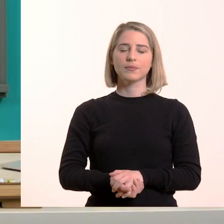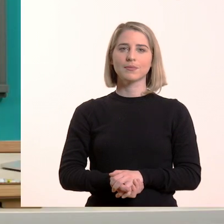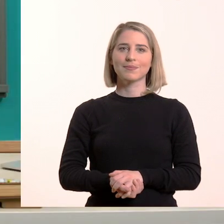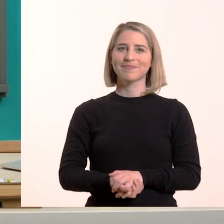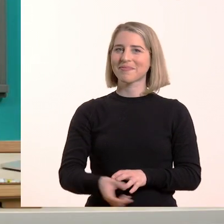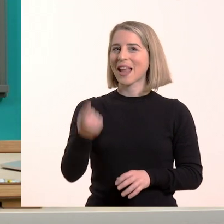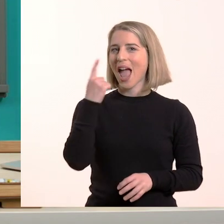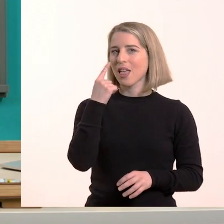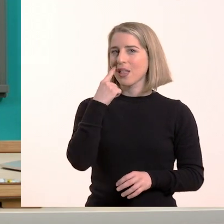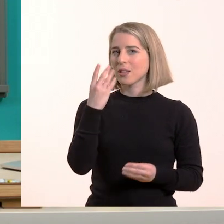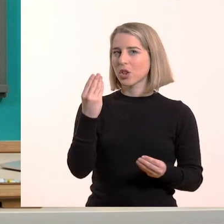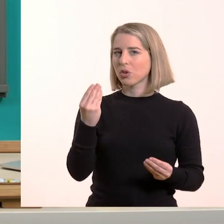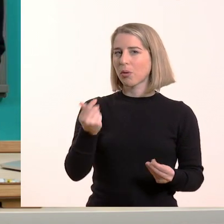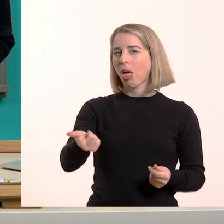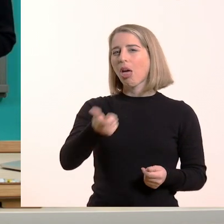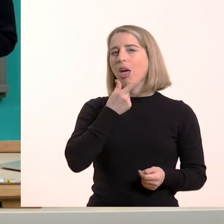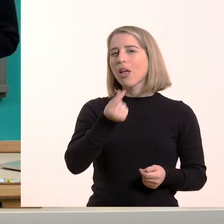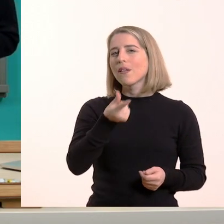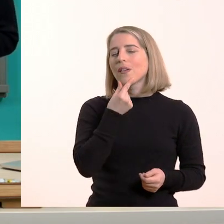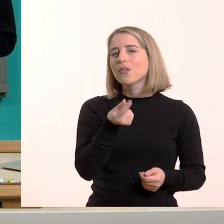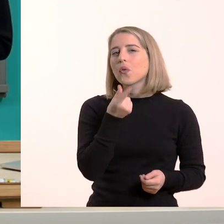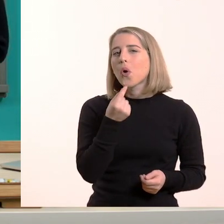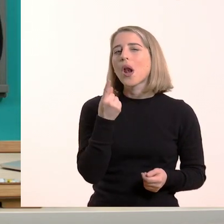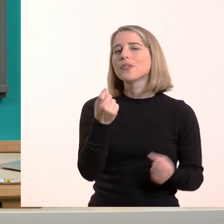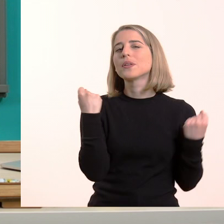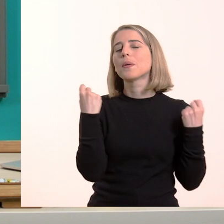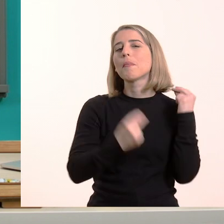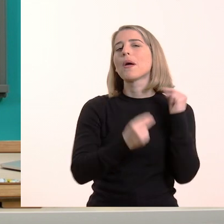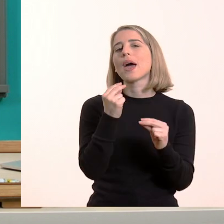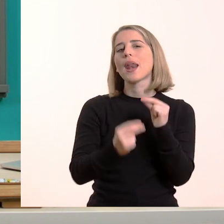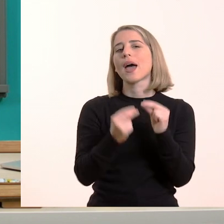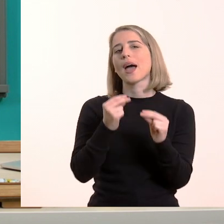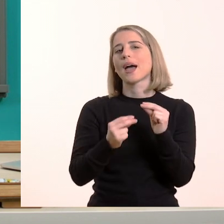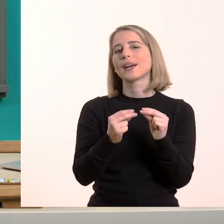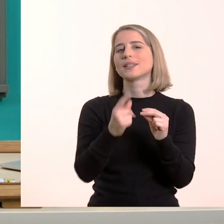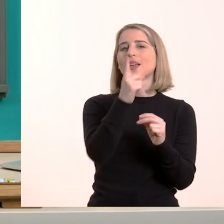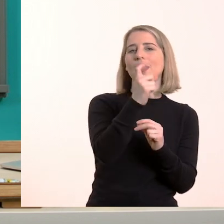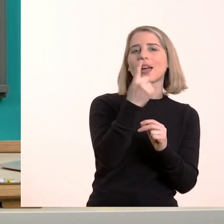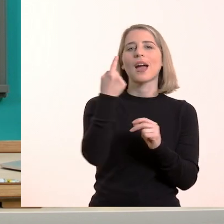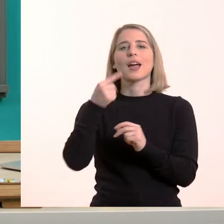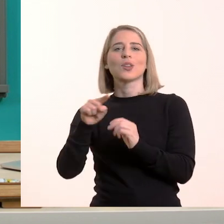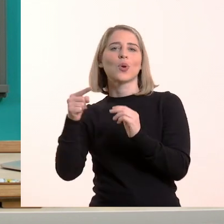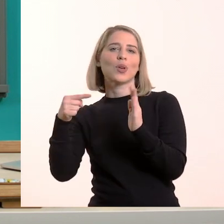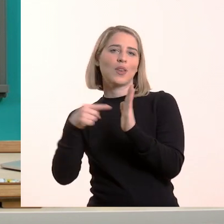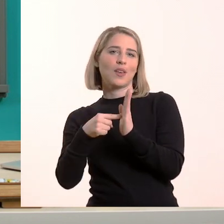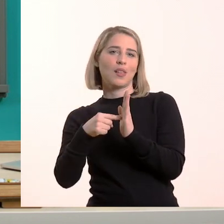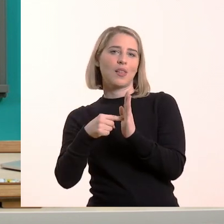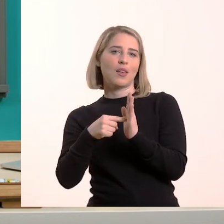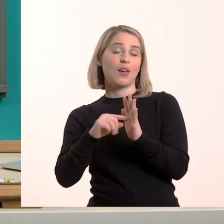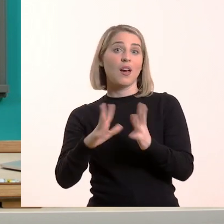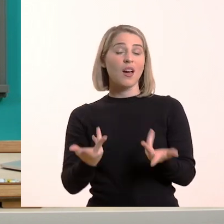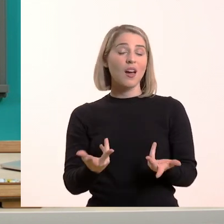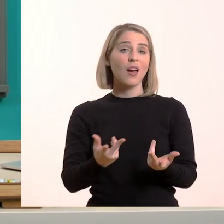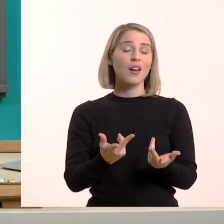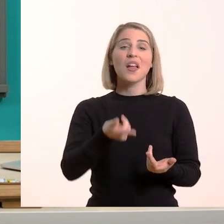Είδατε λοιπόν πόσο εύκολες είναι οι πράξεις αυτές με το 10, το 100 και το 1.000. Άρα πόσο εύκολα